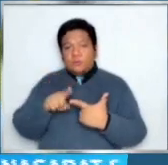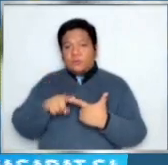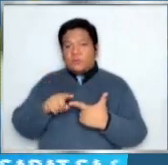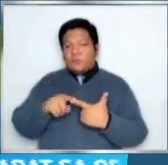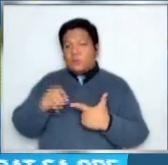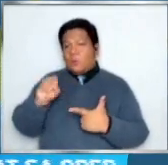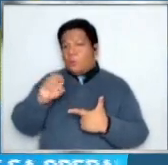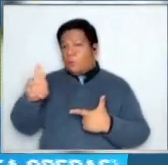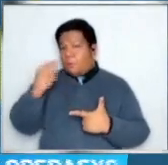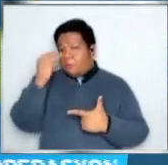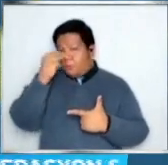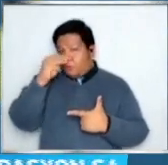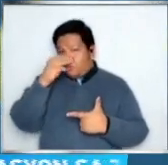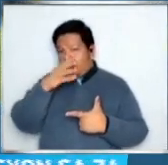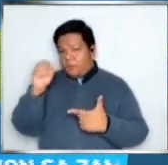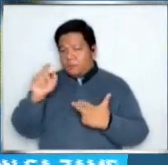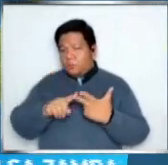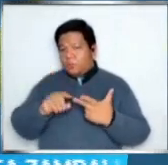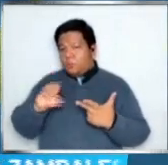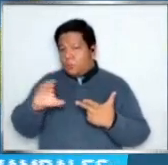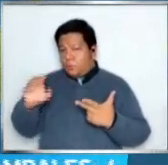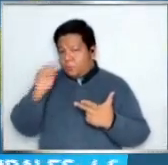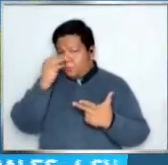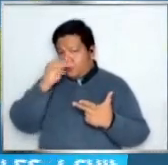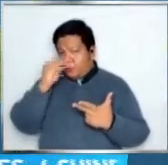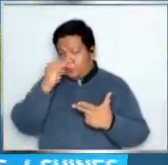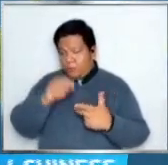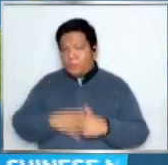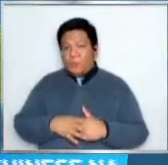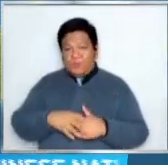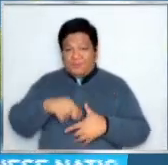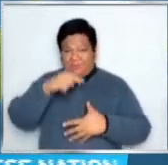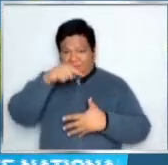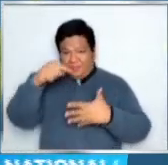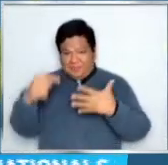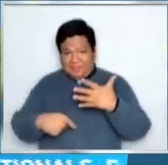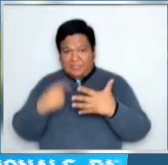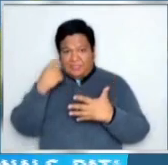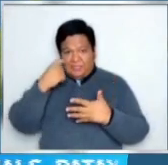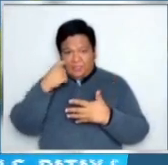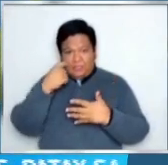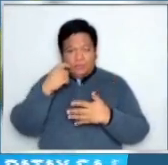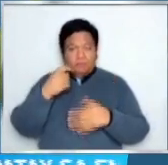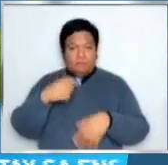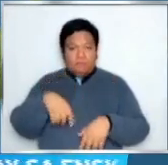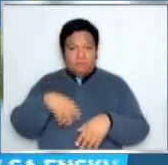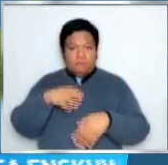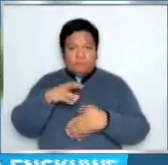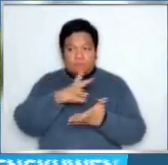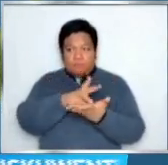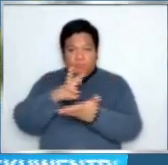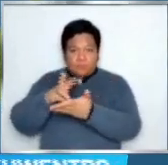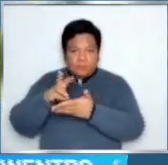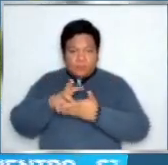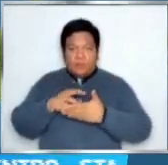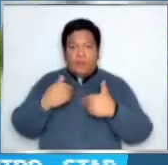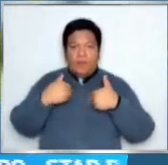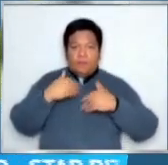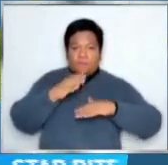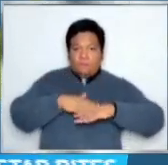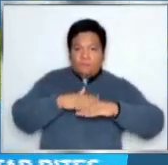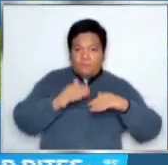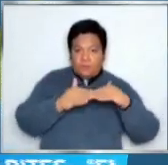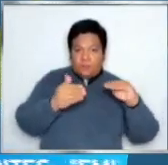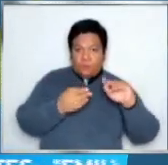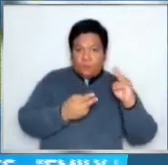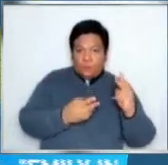at Occidental Mindoro. So ito pong mga nabanggit nating mga may warning signals number 2 and 1, asahan pa rin ang masungit na